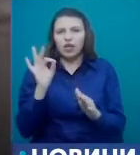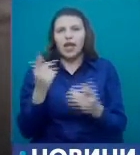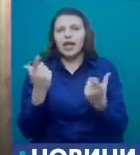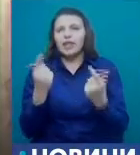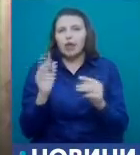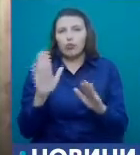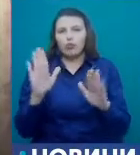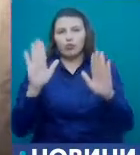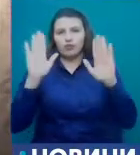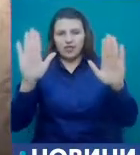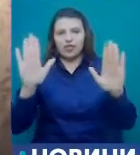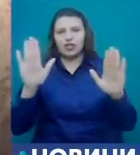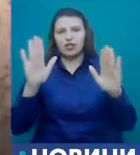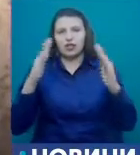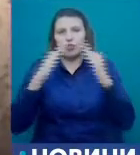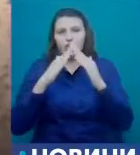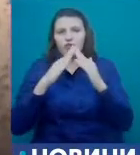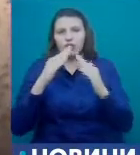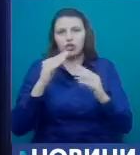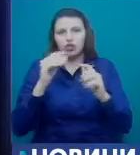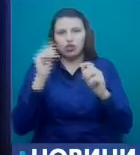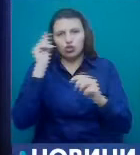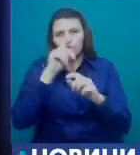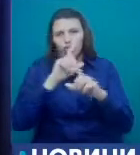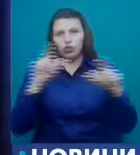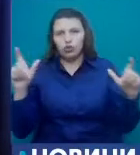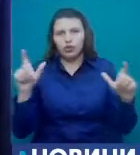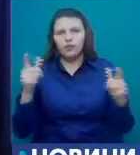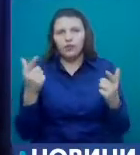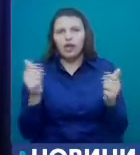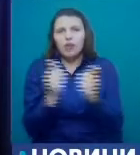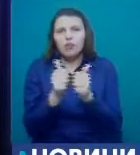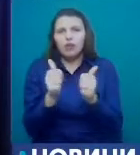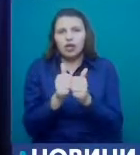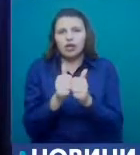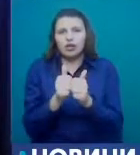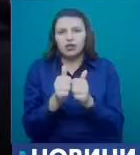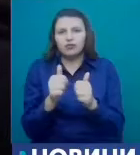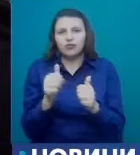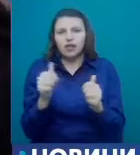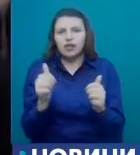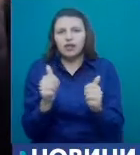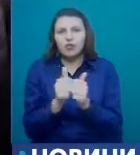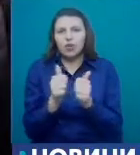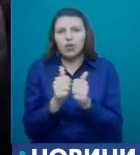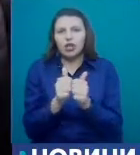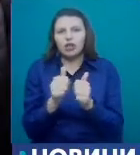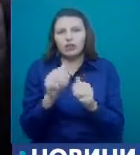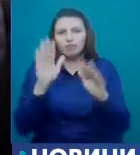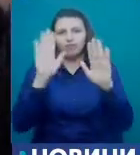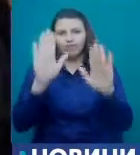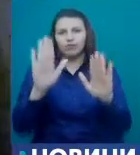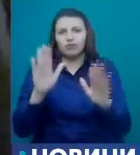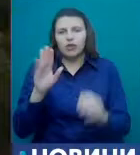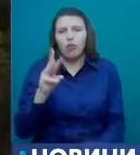будівлі школи. Пам'ятну дошку розмістили поряд із пам'ятним знаком загиблому в АТО генерал-майору Момоту, який теж був учнем цієї школи.